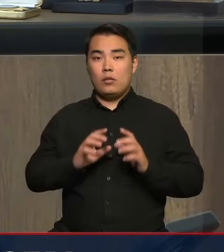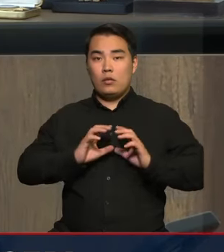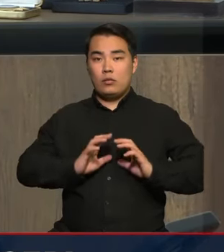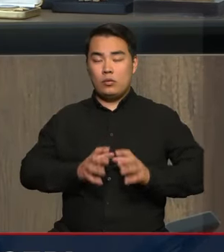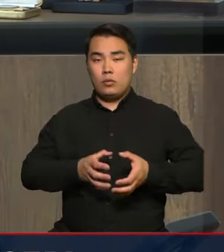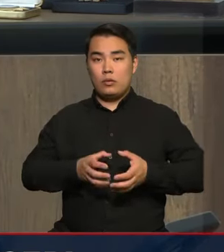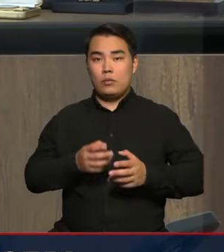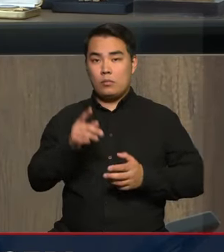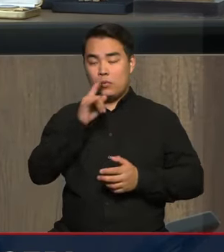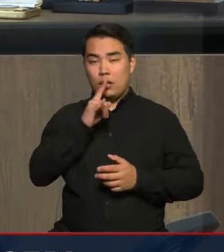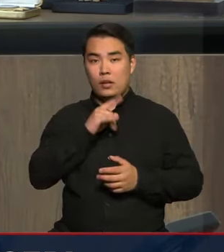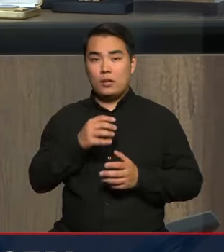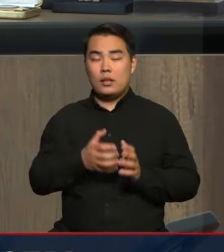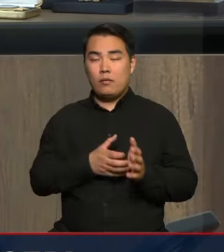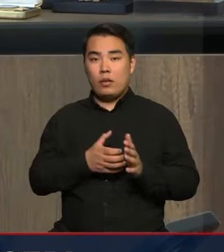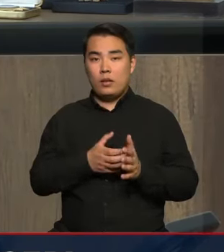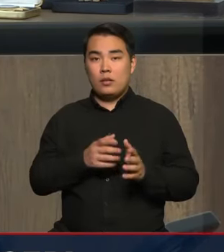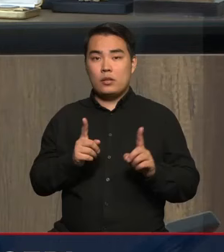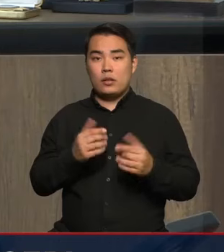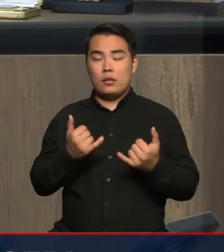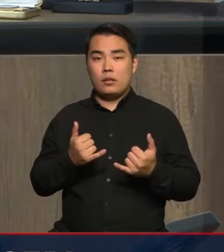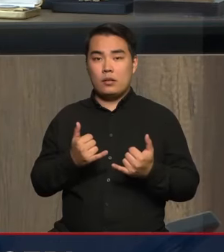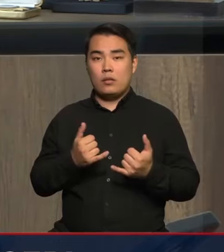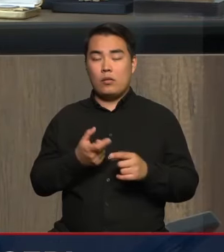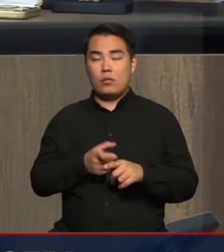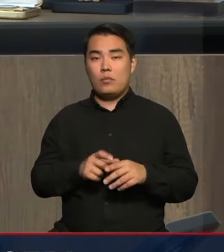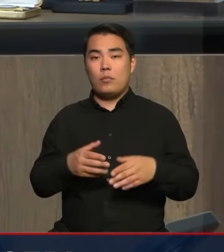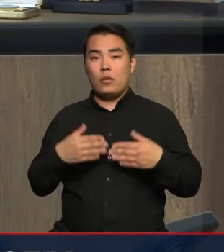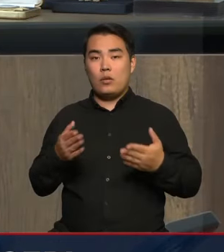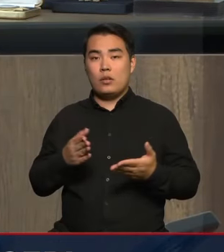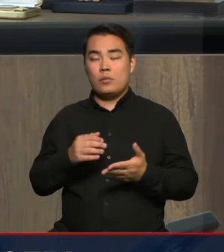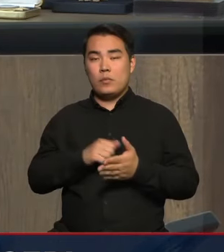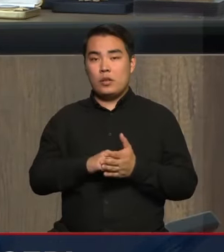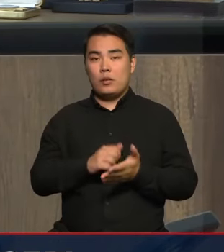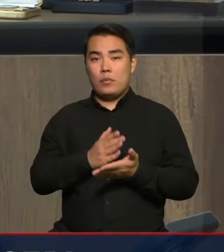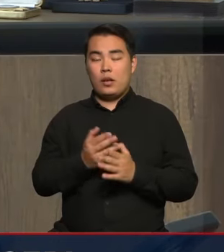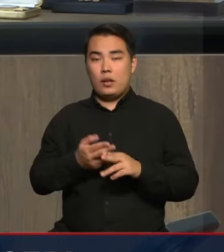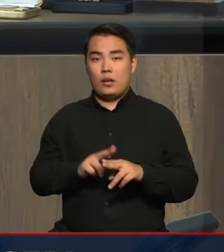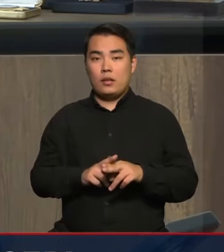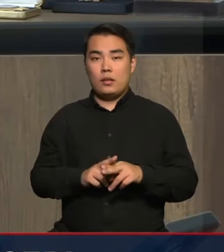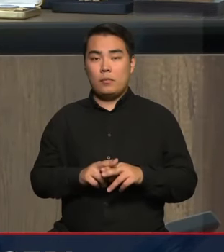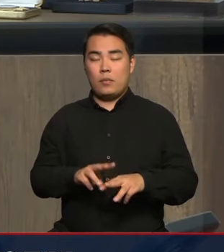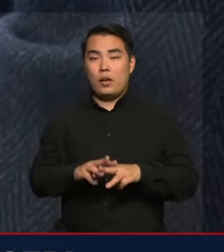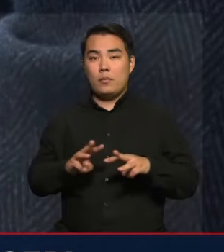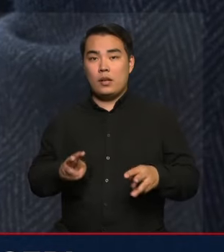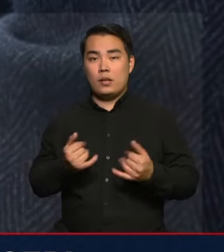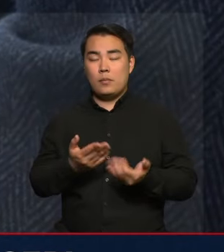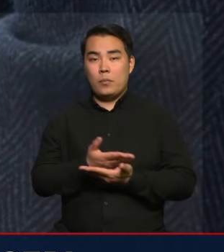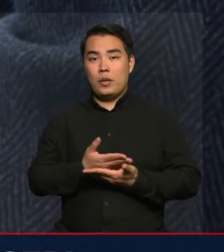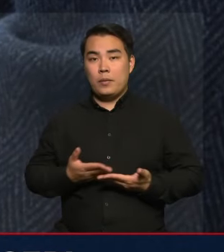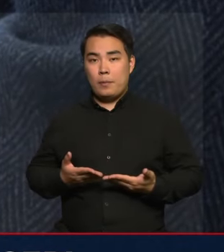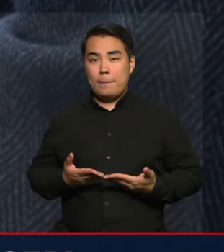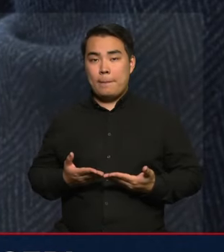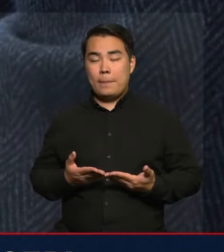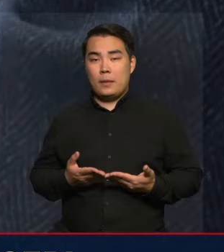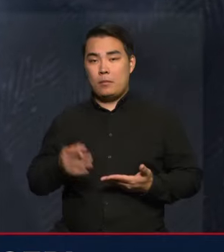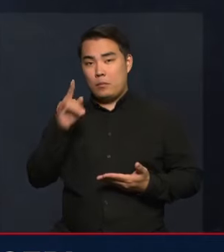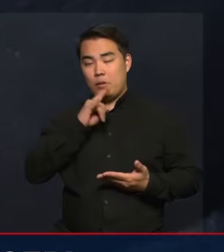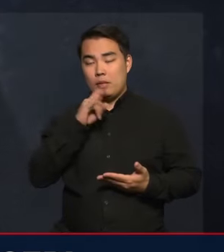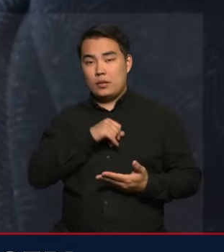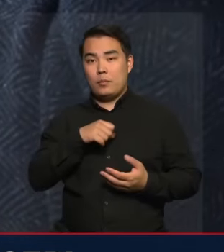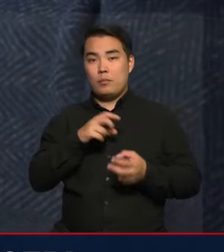дүниежүзіндегі мұнай сұранысына өте үлкен кері әсерін әкеледі. Бұл кезде тіпті біз мұнай